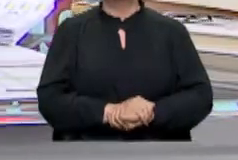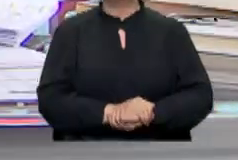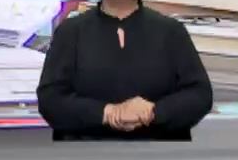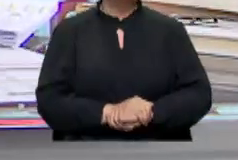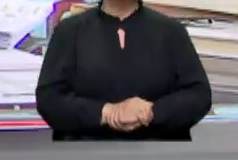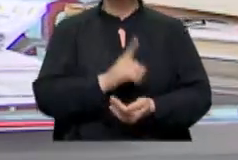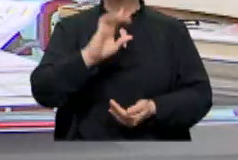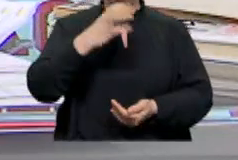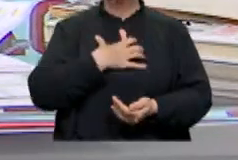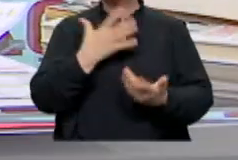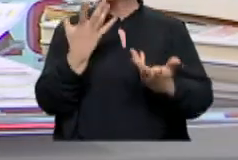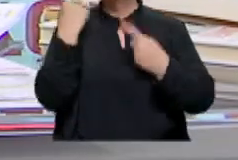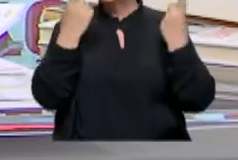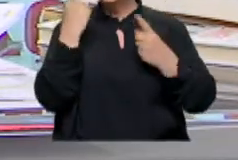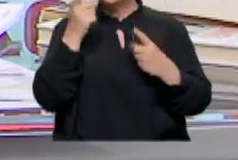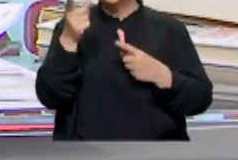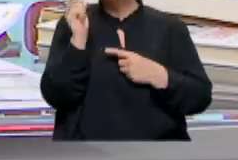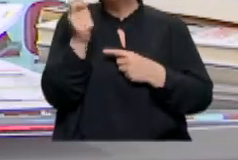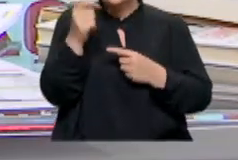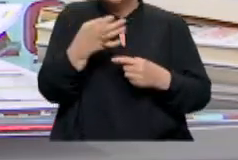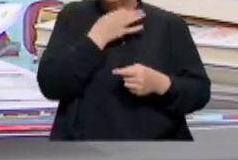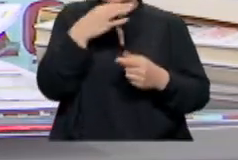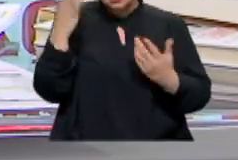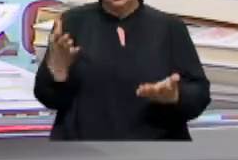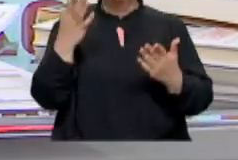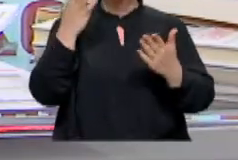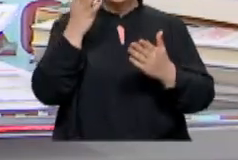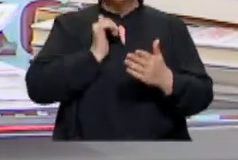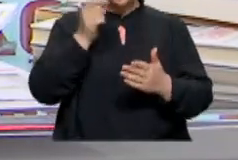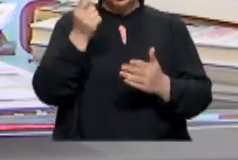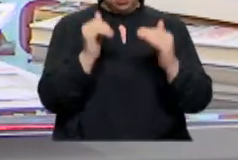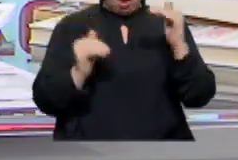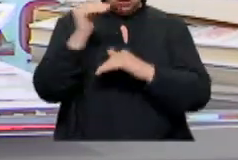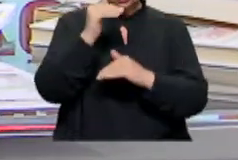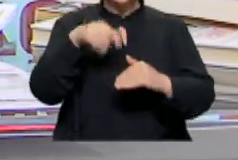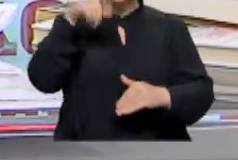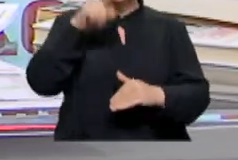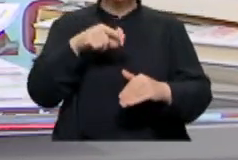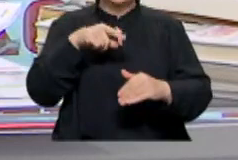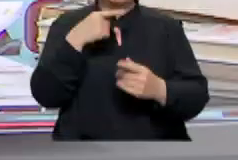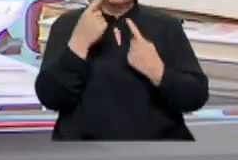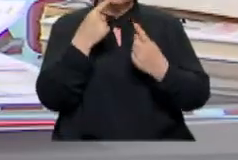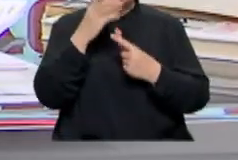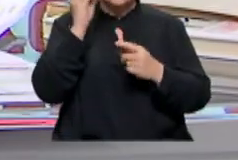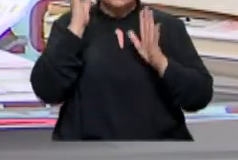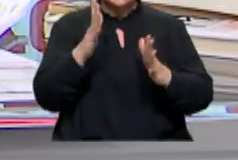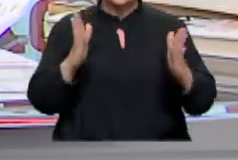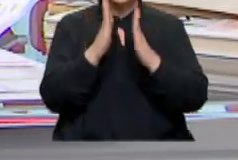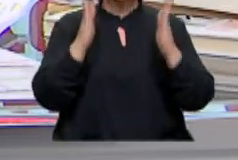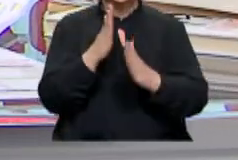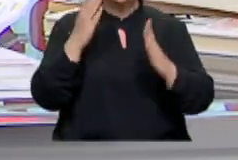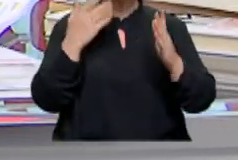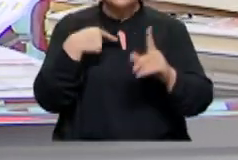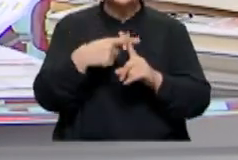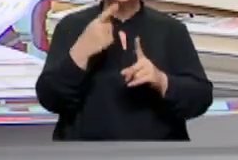Şimdi bu işveren falan nasıl düşünüyor? Onlar da zor durumda. Bakın bu asgari ücret artışı yine gündeme geldi. En çok onlar karşı çıkıyor.